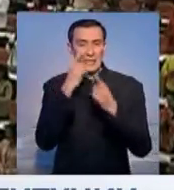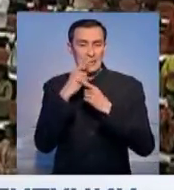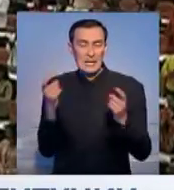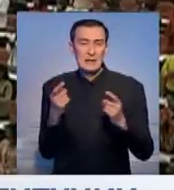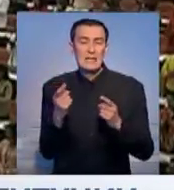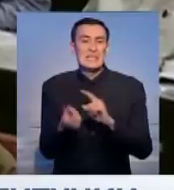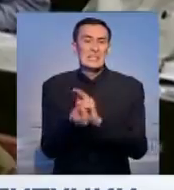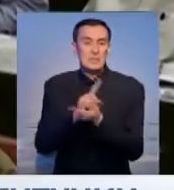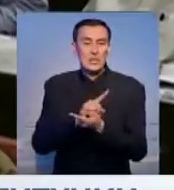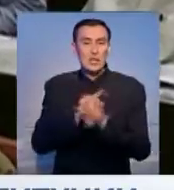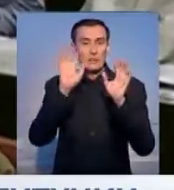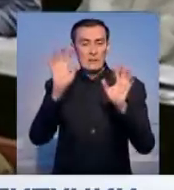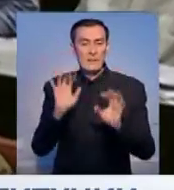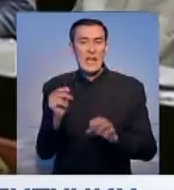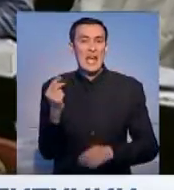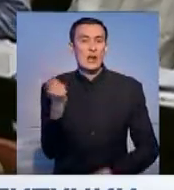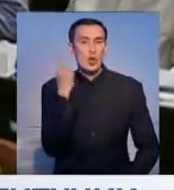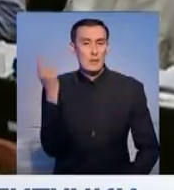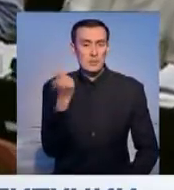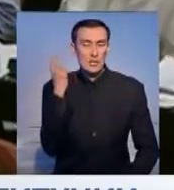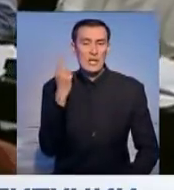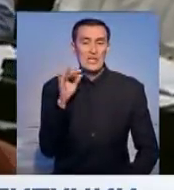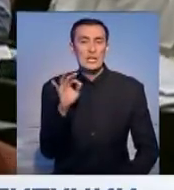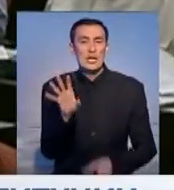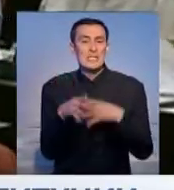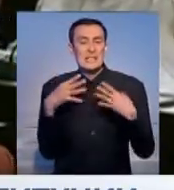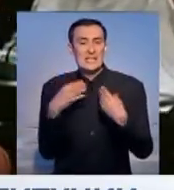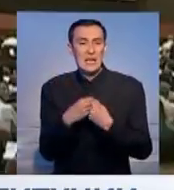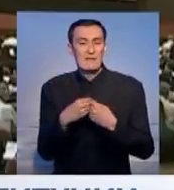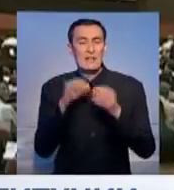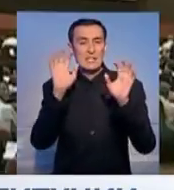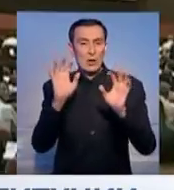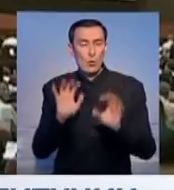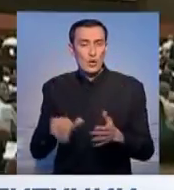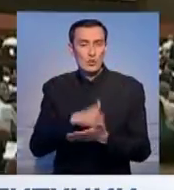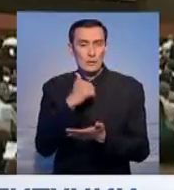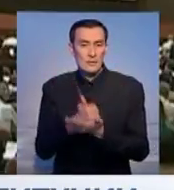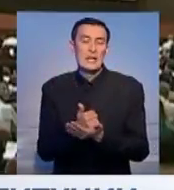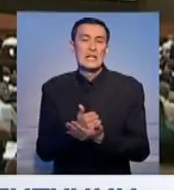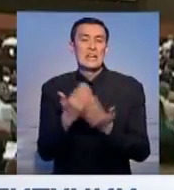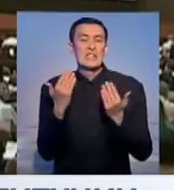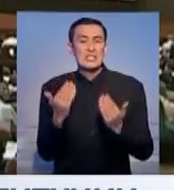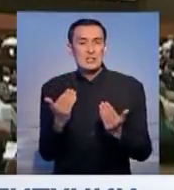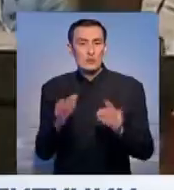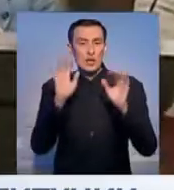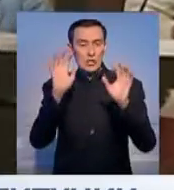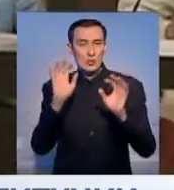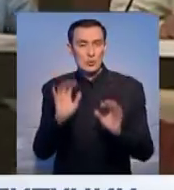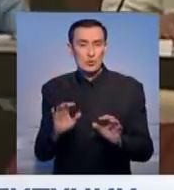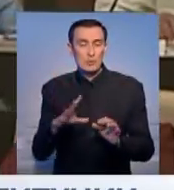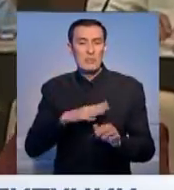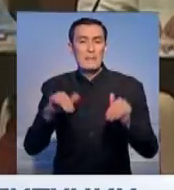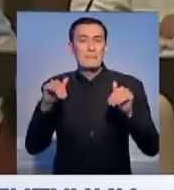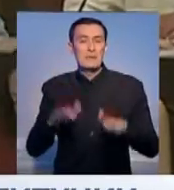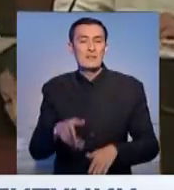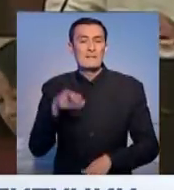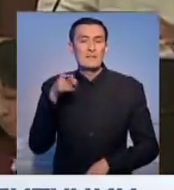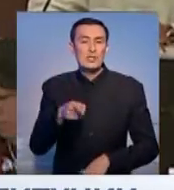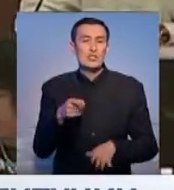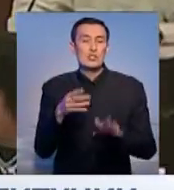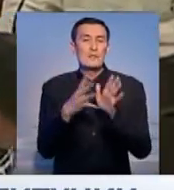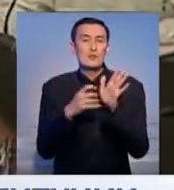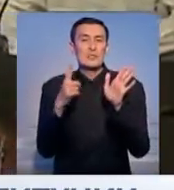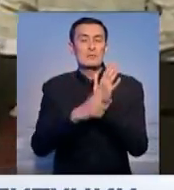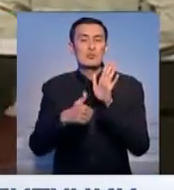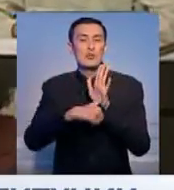изменения коснутся экономической и социальной составляющей основного закона. Действующую же Конституцию приняли еще в